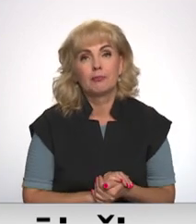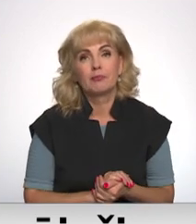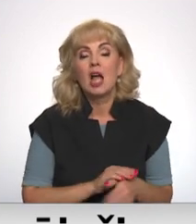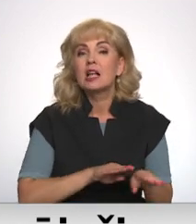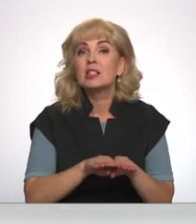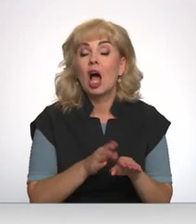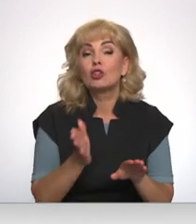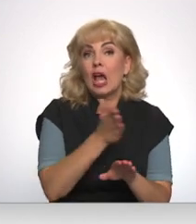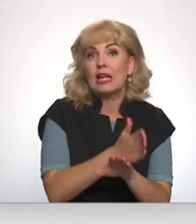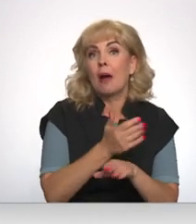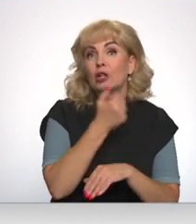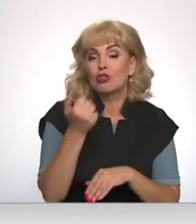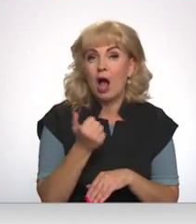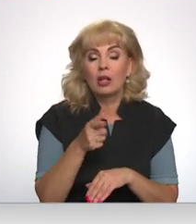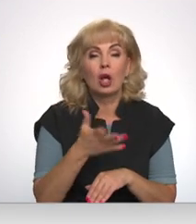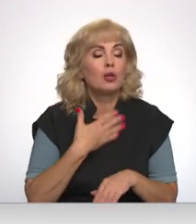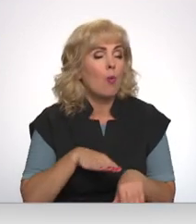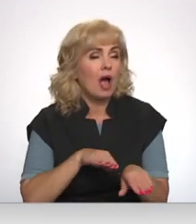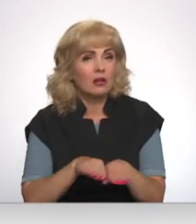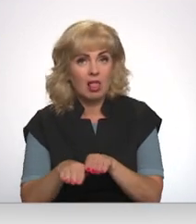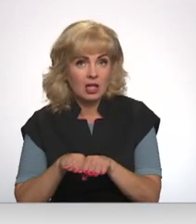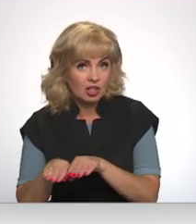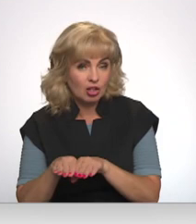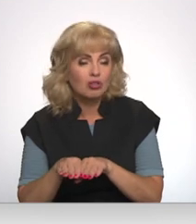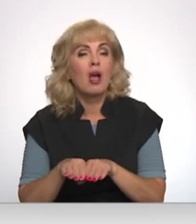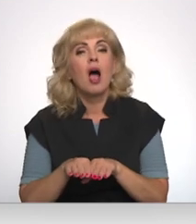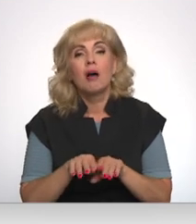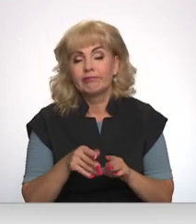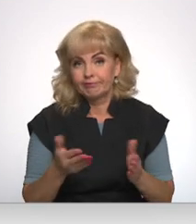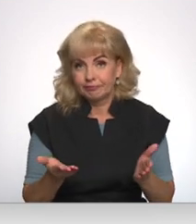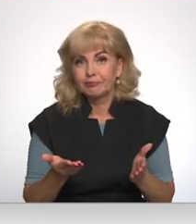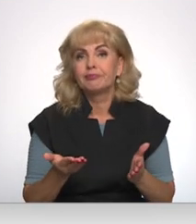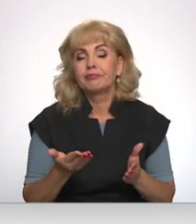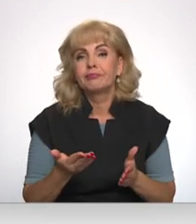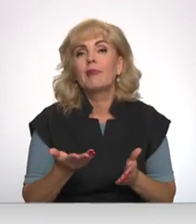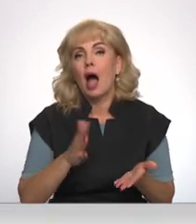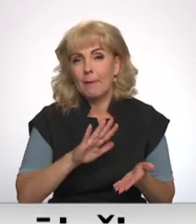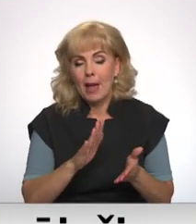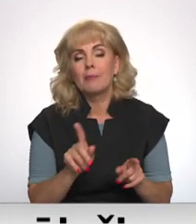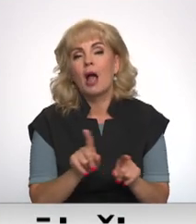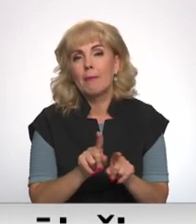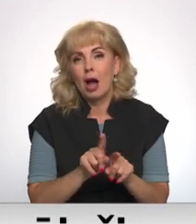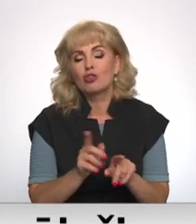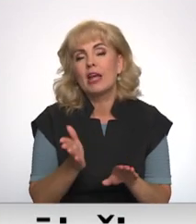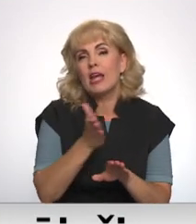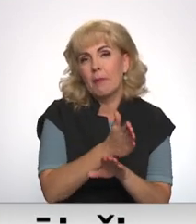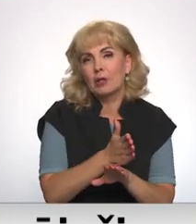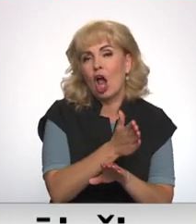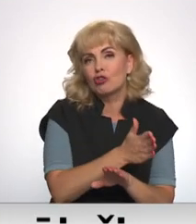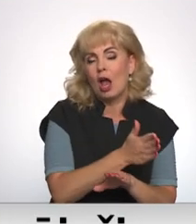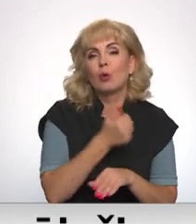Salīdzinām ar iepriekšējiem gadiem, varētu teikt, ka šis ir ļoti līdzīgs un tendence ir apmēram tieši tādas pašas, kā bija iepriekšējos